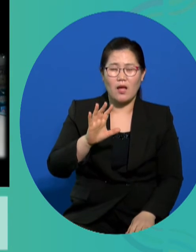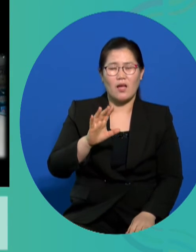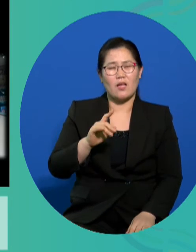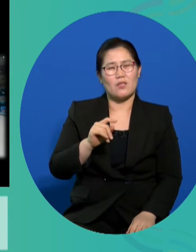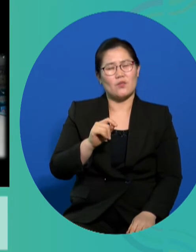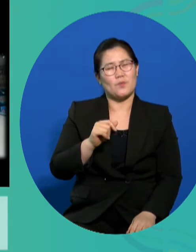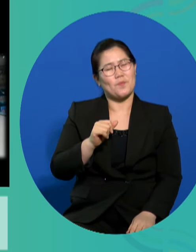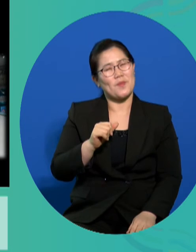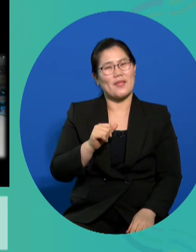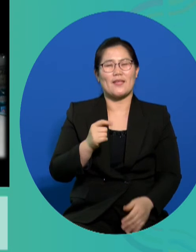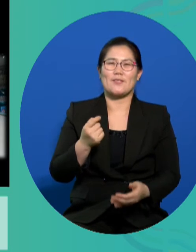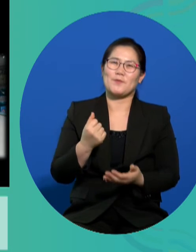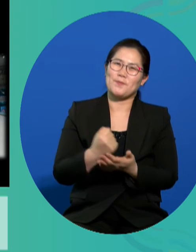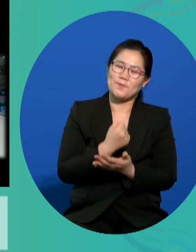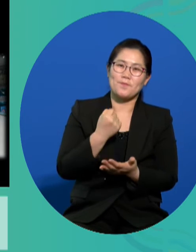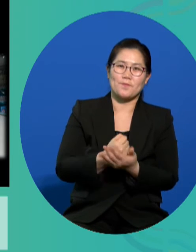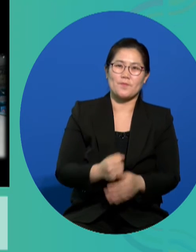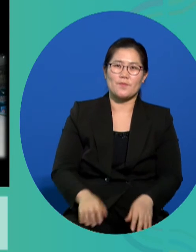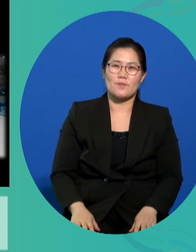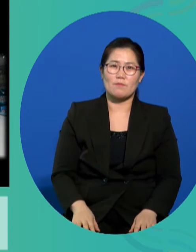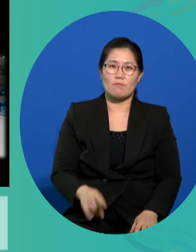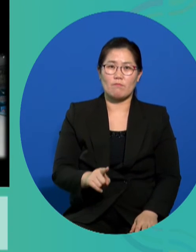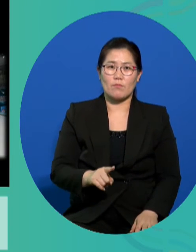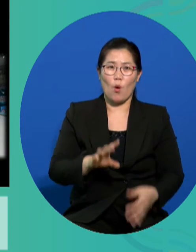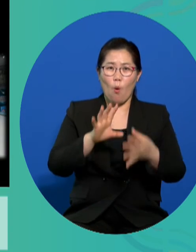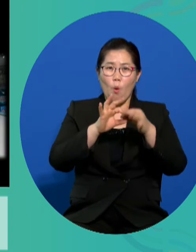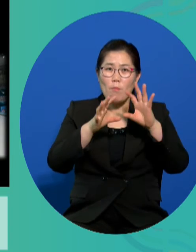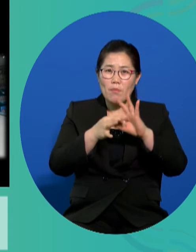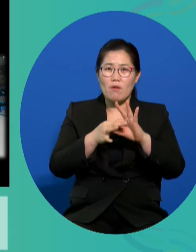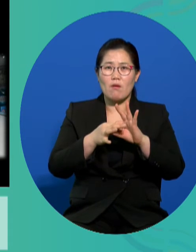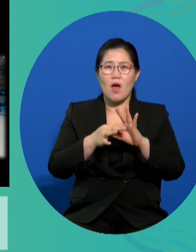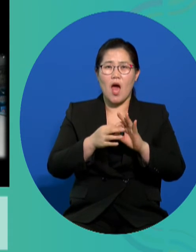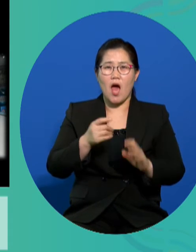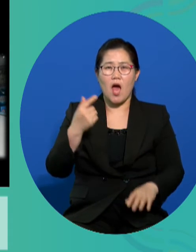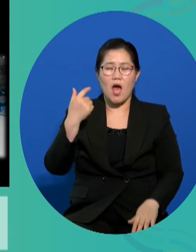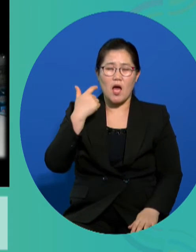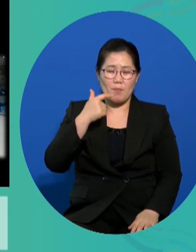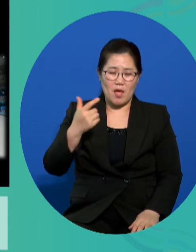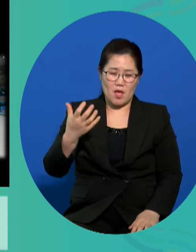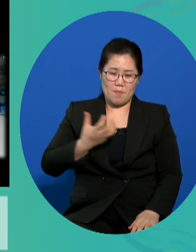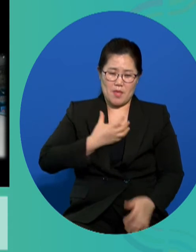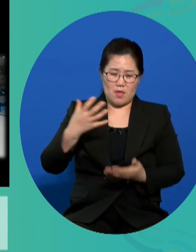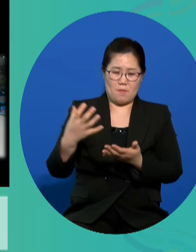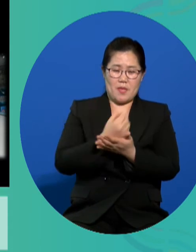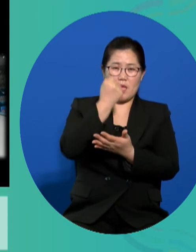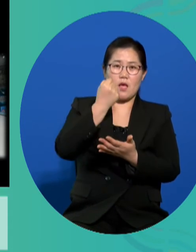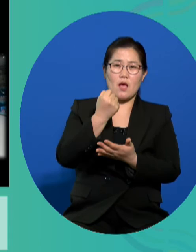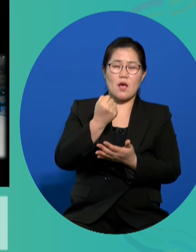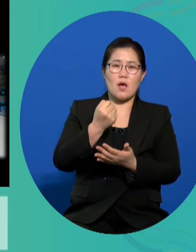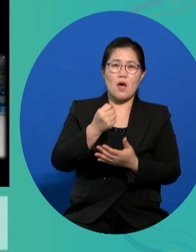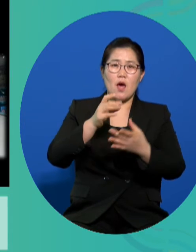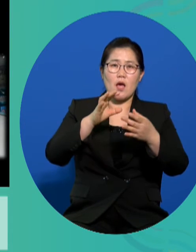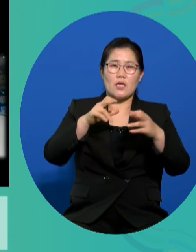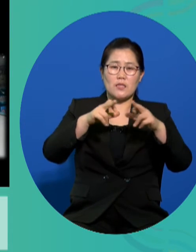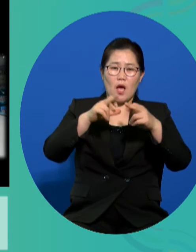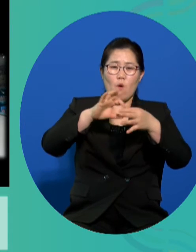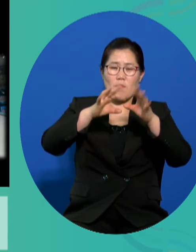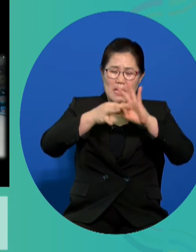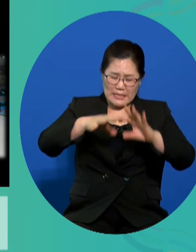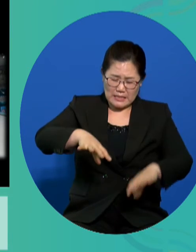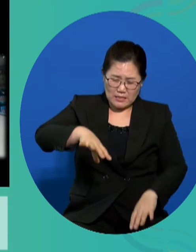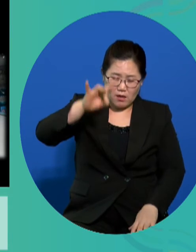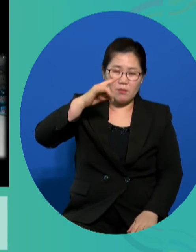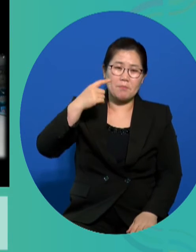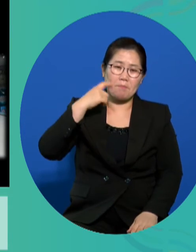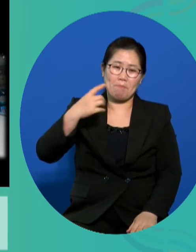이런 진짜 전대미문의 어떤 업적을 우리나라 최초로 동계올림픽에서 금메달을 땄는데도